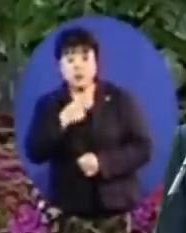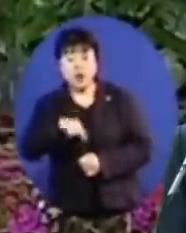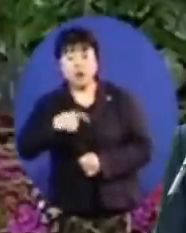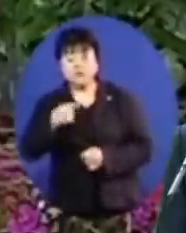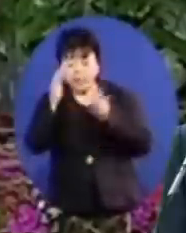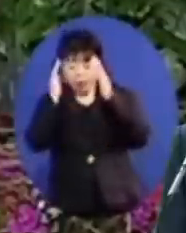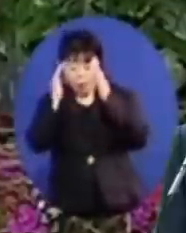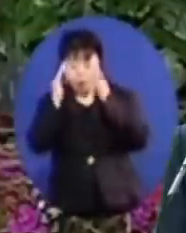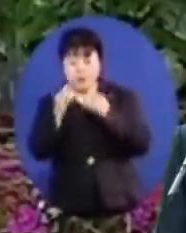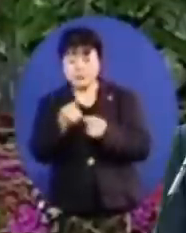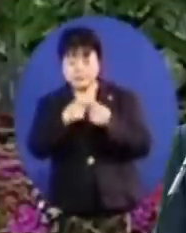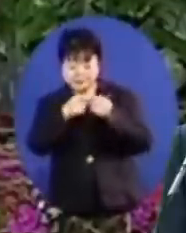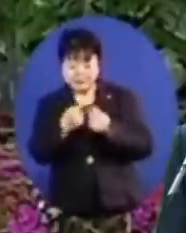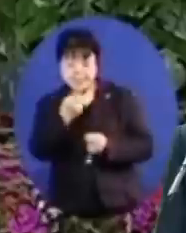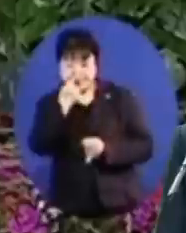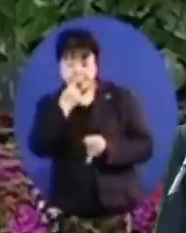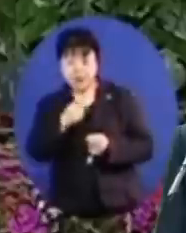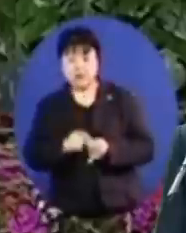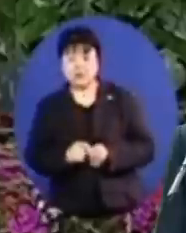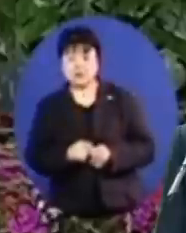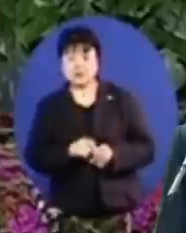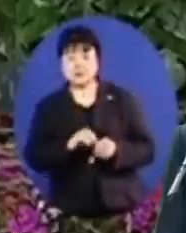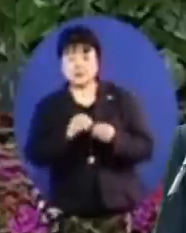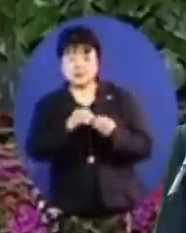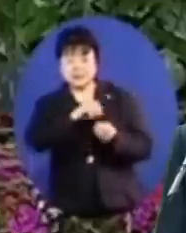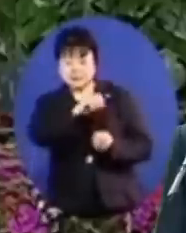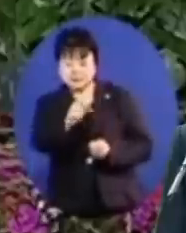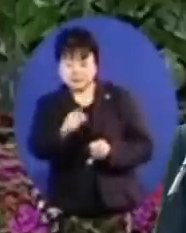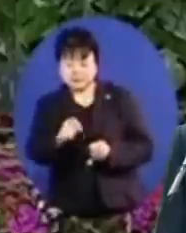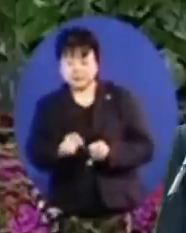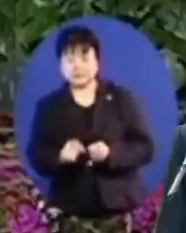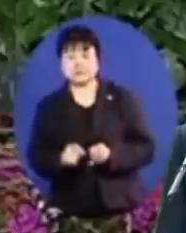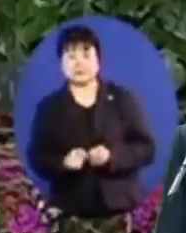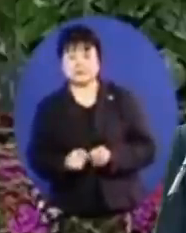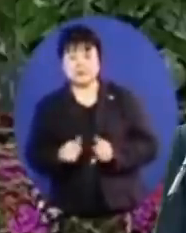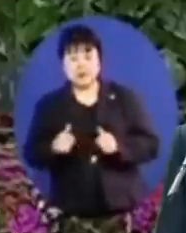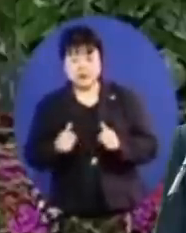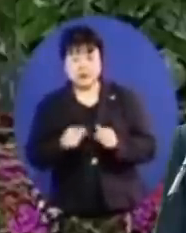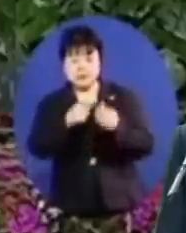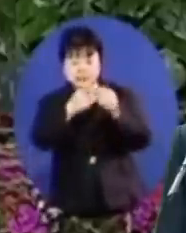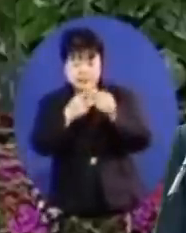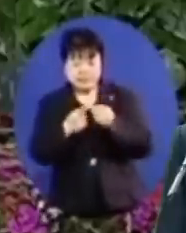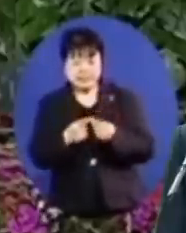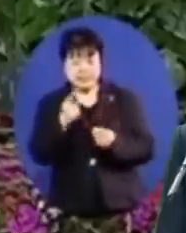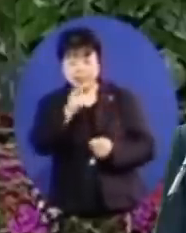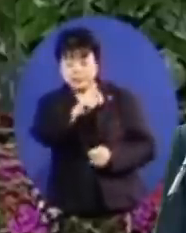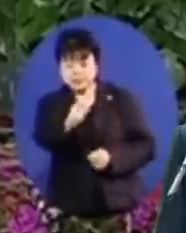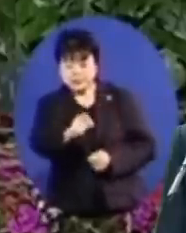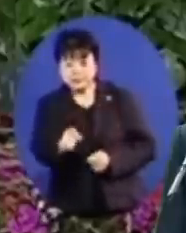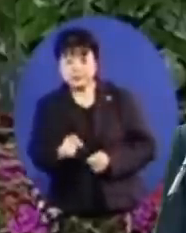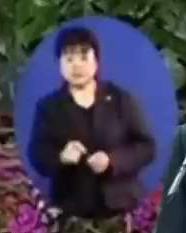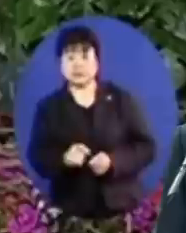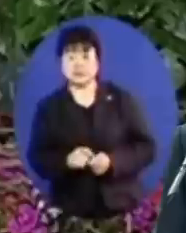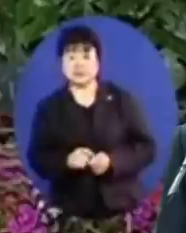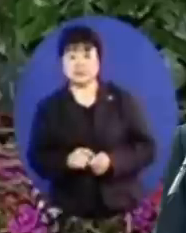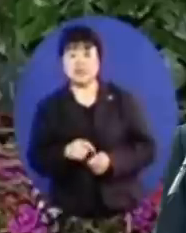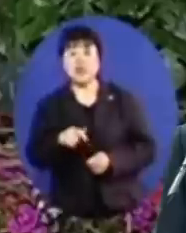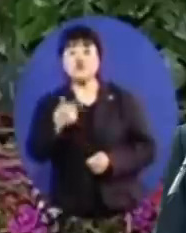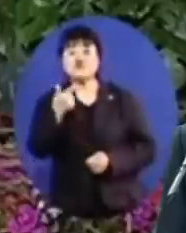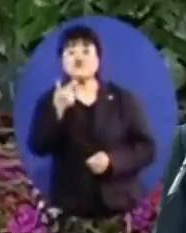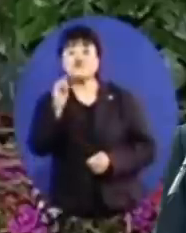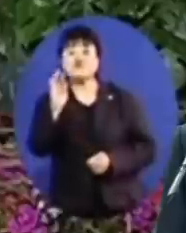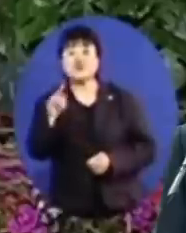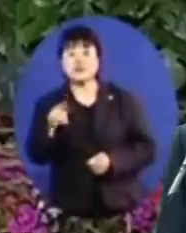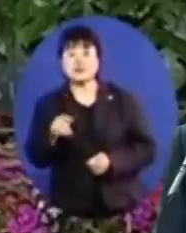글씨를 터득하고 작가의 꿈을 향해 처절하게 잡았습니다. 그가 글씨 한자를 쓰는데 무려 6분이